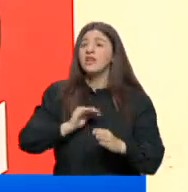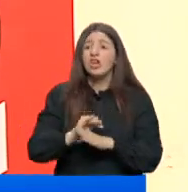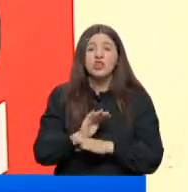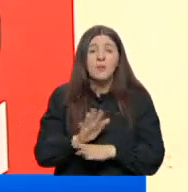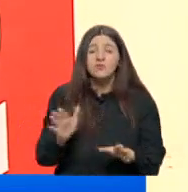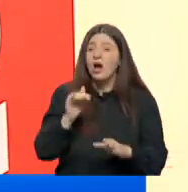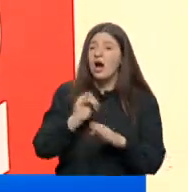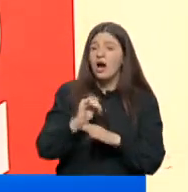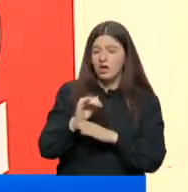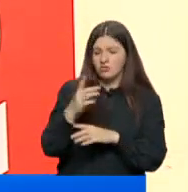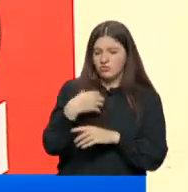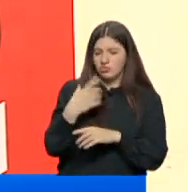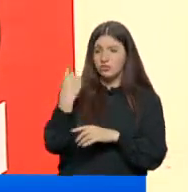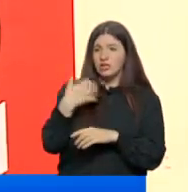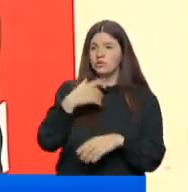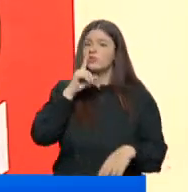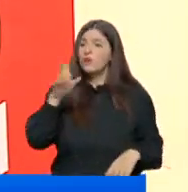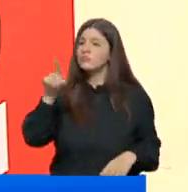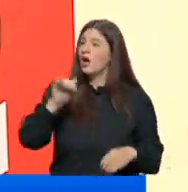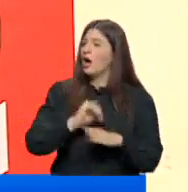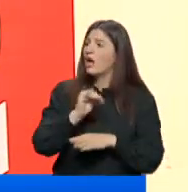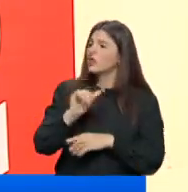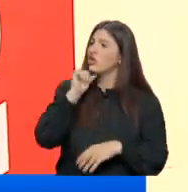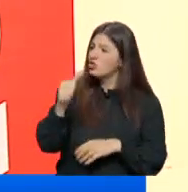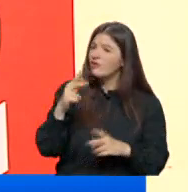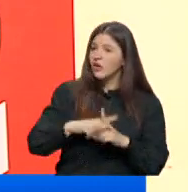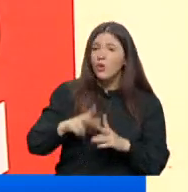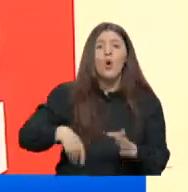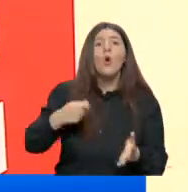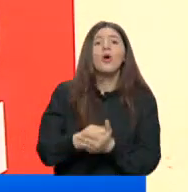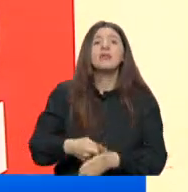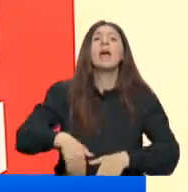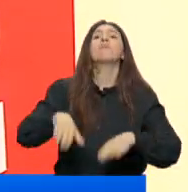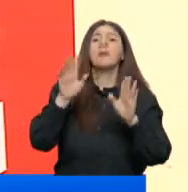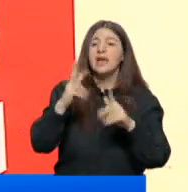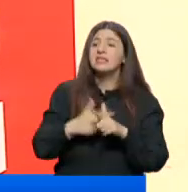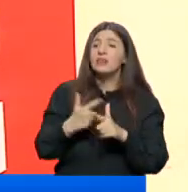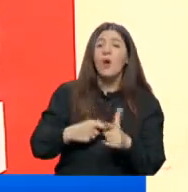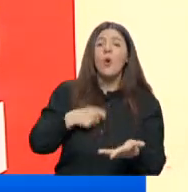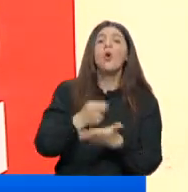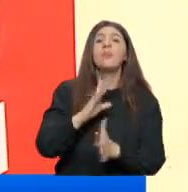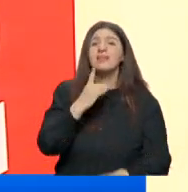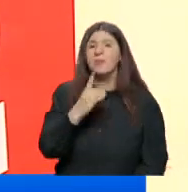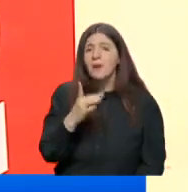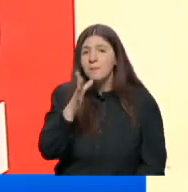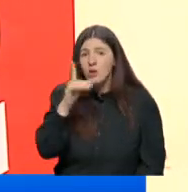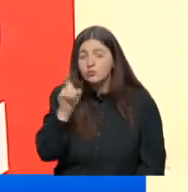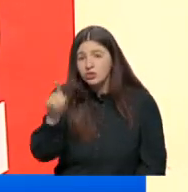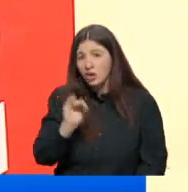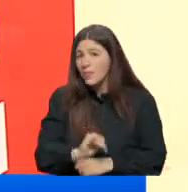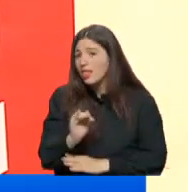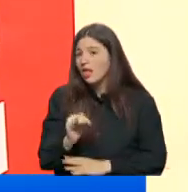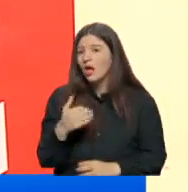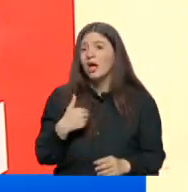yaşamamış. Dün kendisine sordum. Ya dedim ki siz hayatınızda hiç fatura ödeyememek, kira ödeyememek ne demektir? Bunu yaşadınız